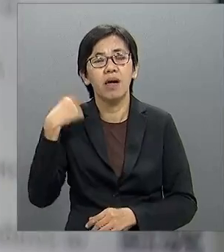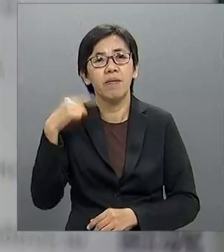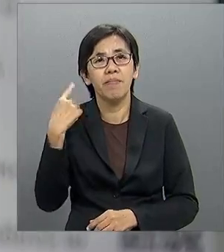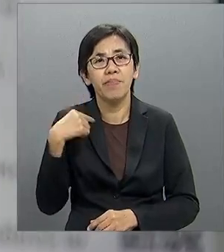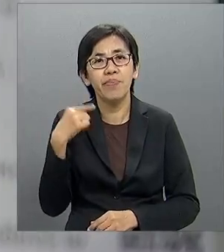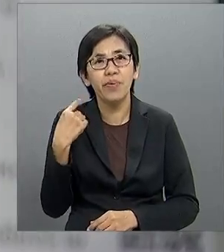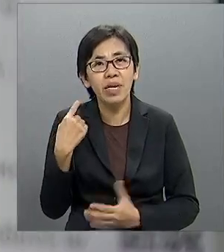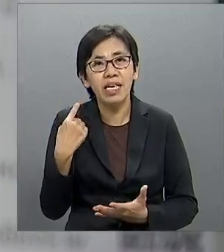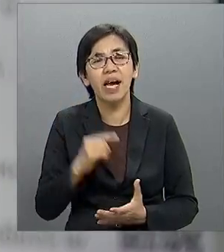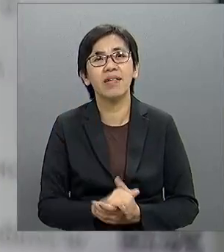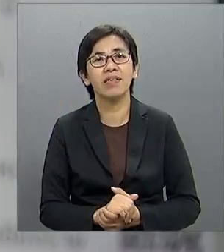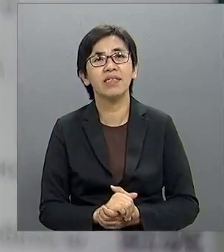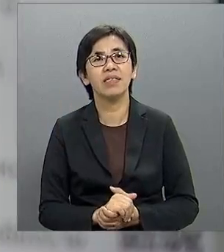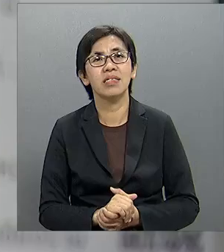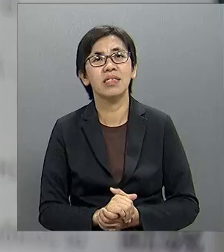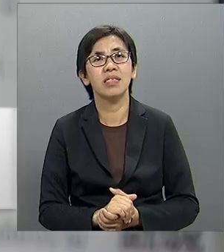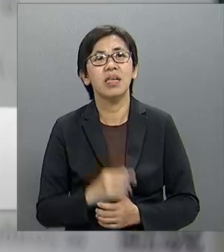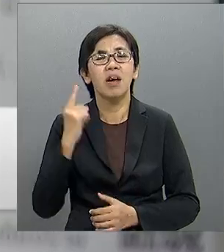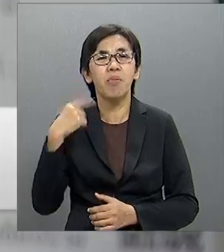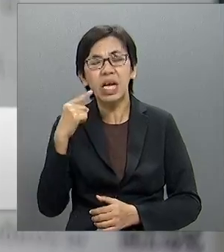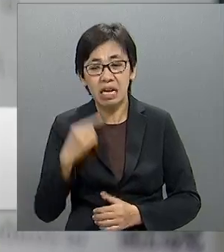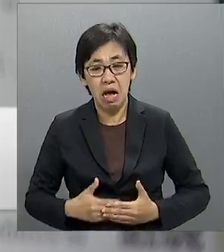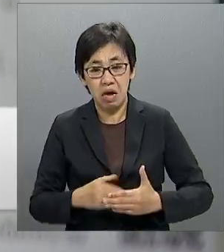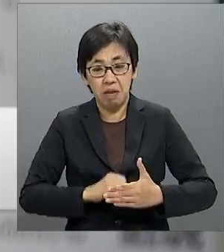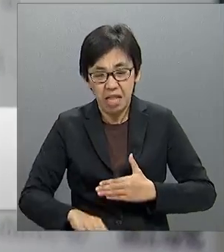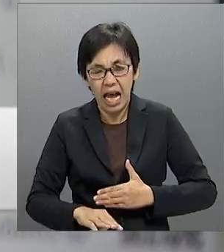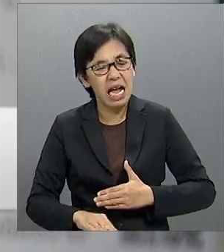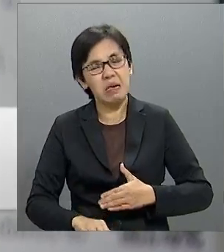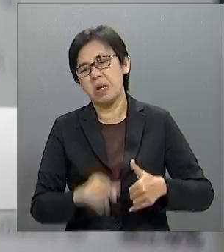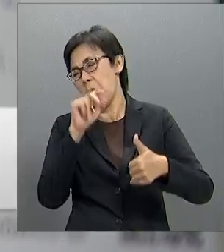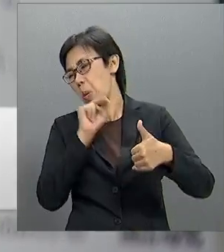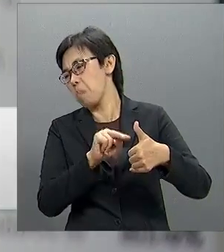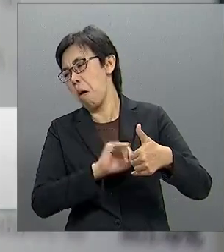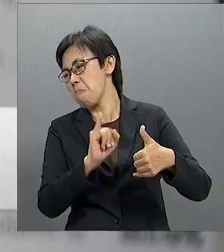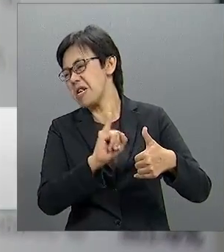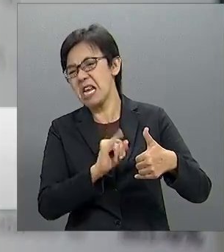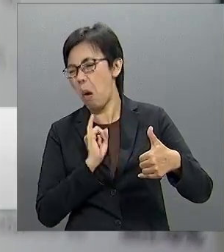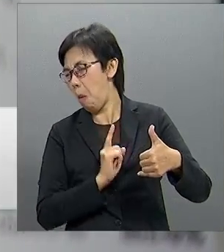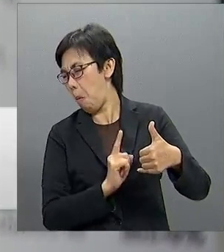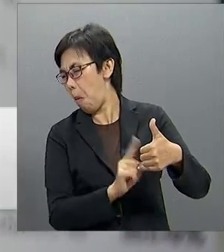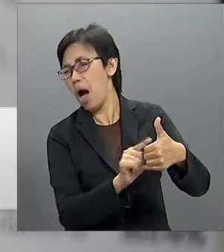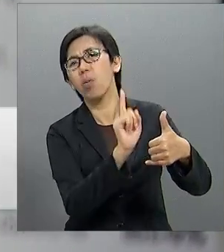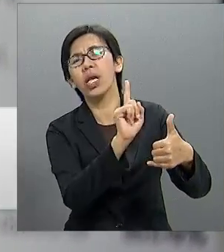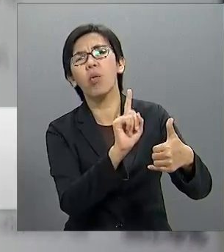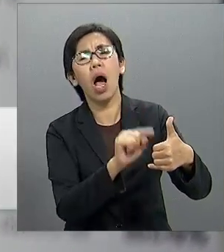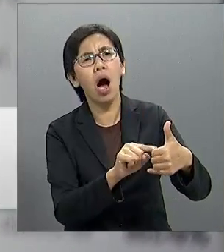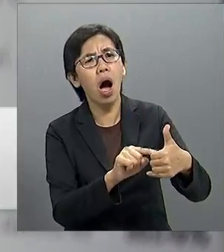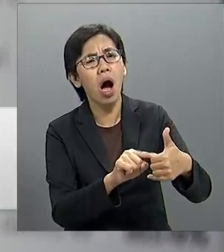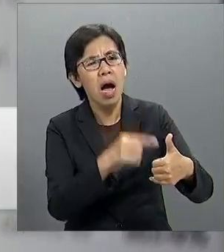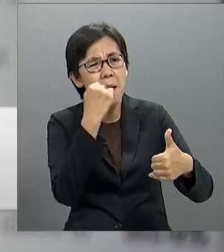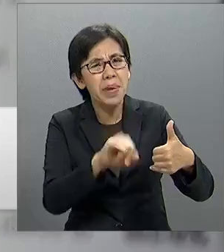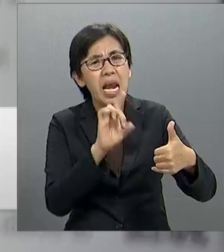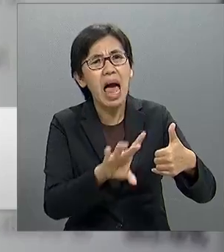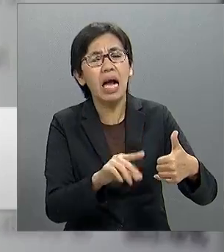ยักษ์เนาะหรือว่าเป็นอาชญากรที่ถูกถูกๆตามล่าอยู่คนเดียวค่ะเรามองว่าเราเหมือนฆาตกรเป็น